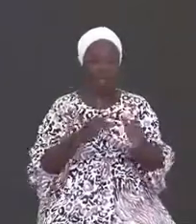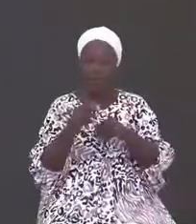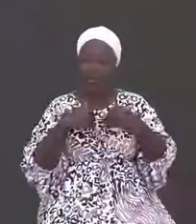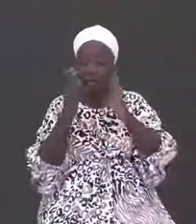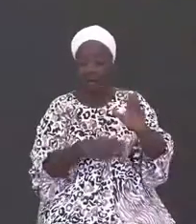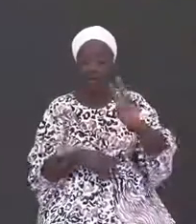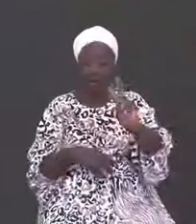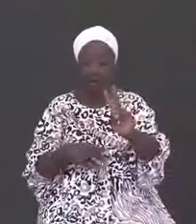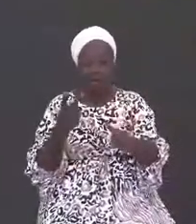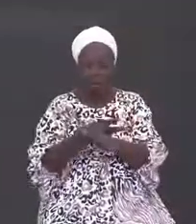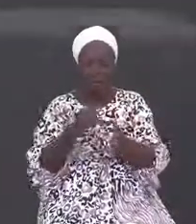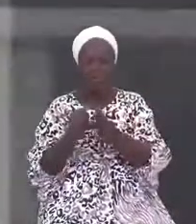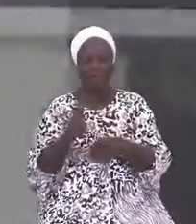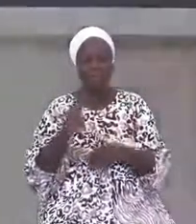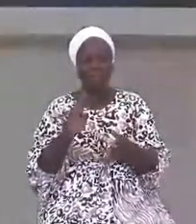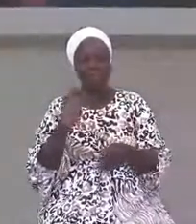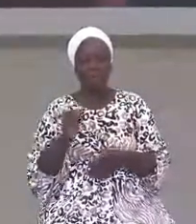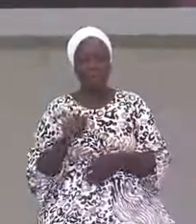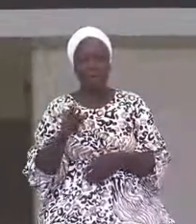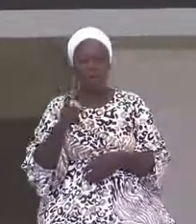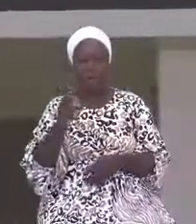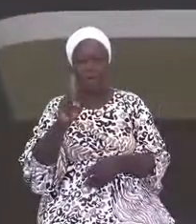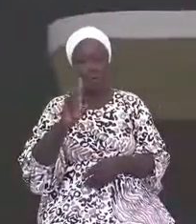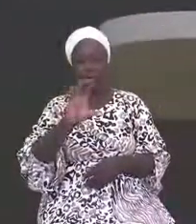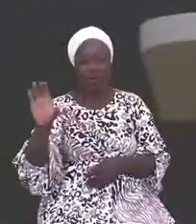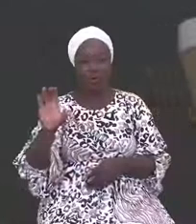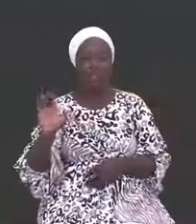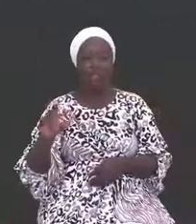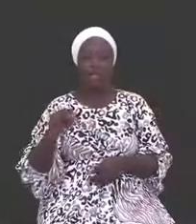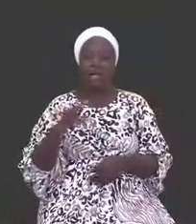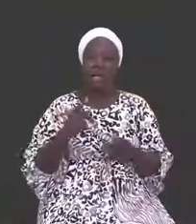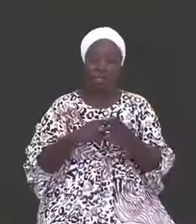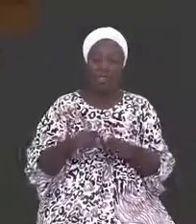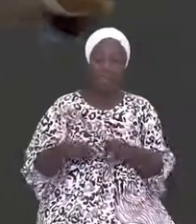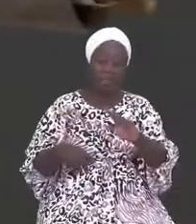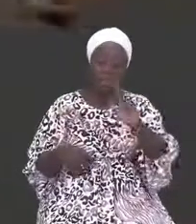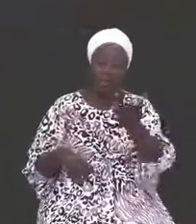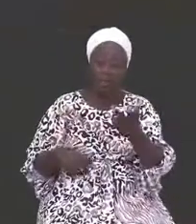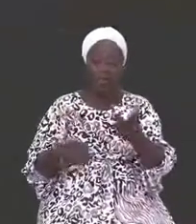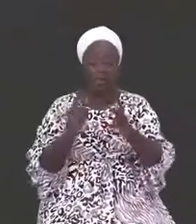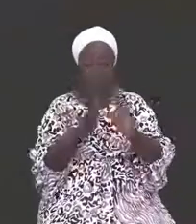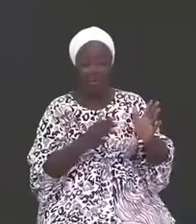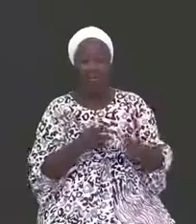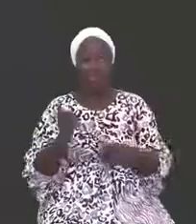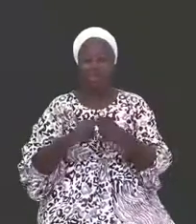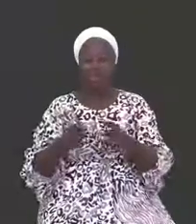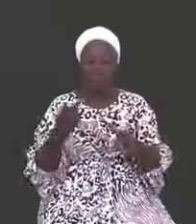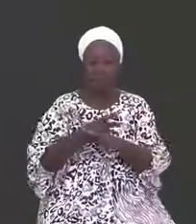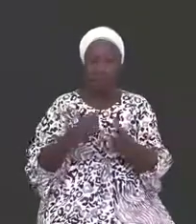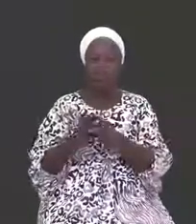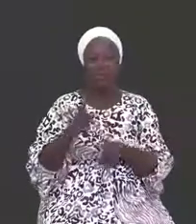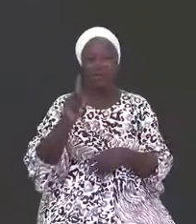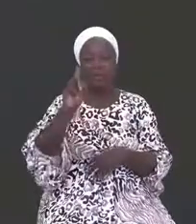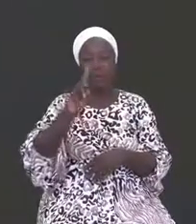as quitté 20, multiplie cela par 100. Plus la consécration, plus les choses que tu as quittées sont